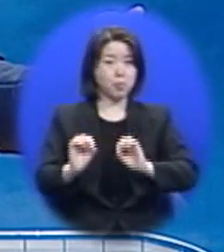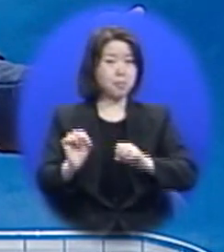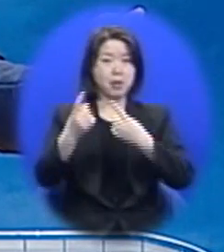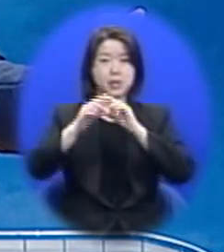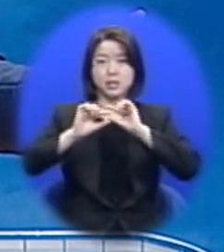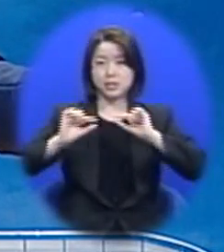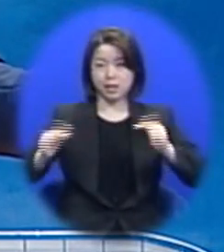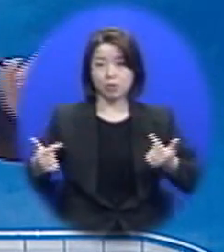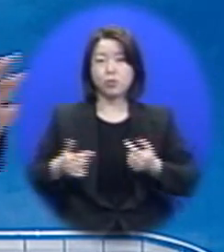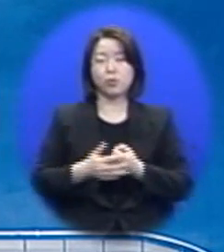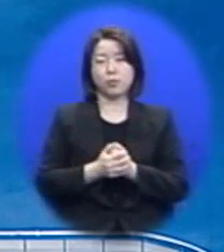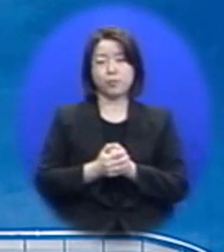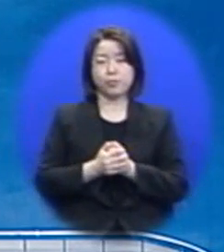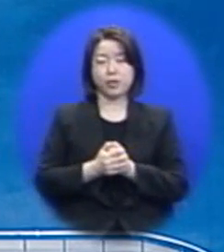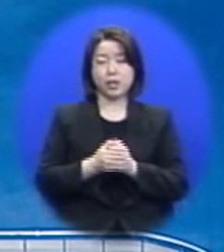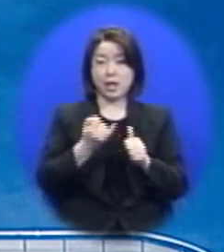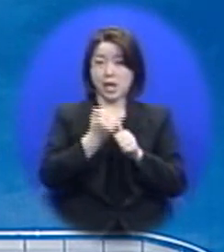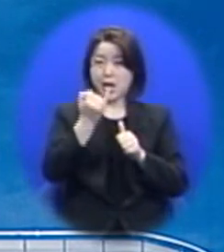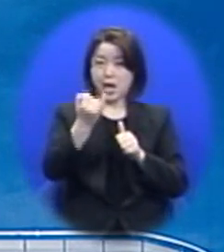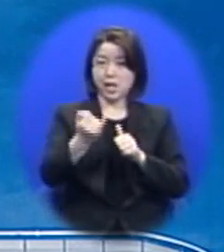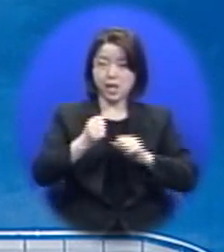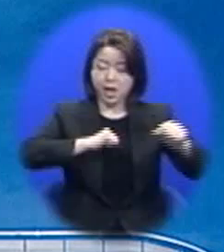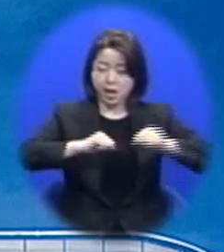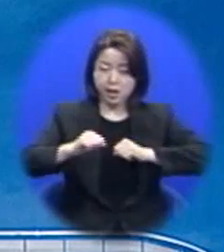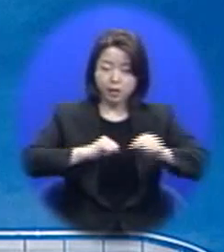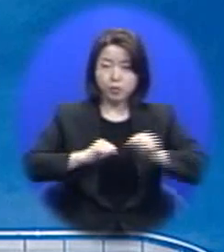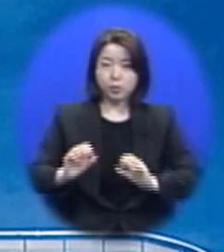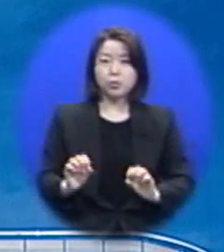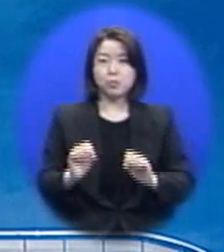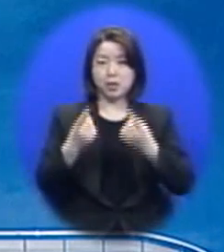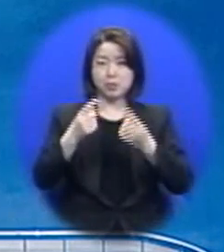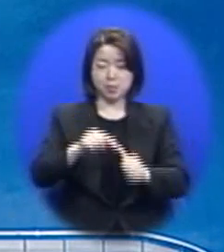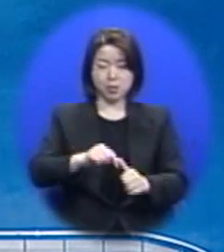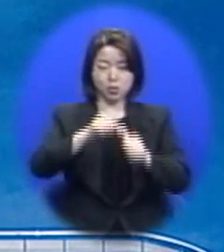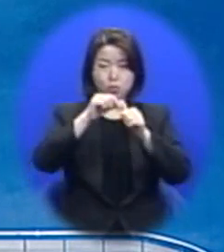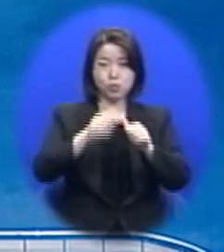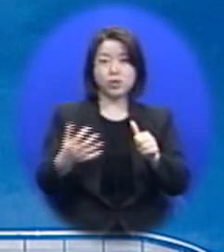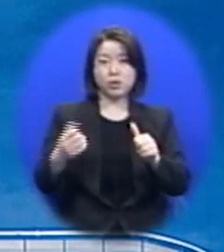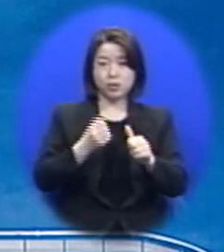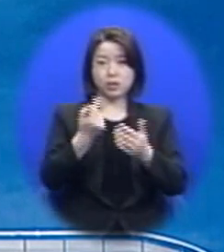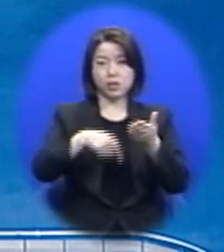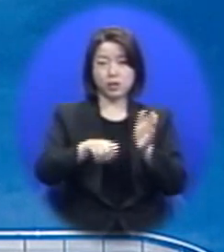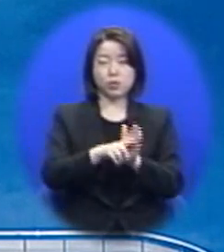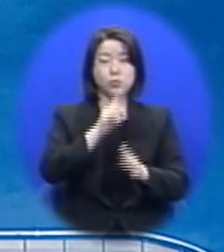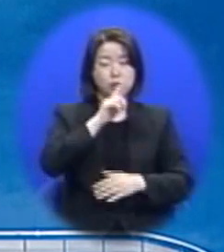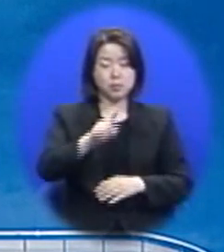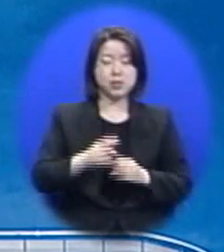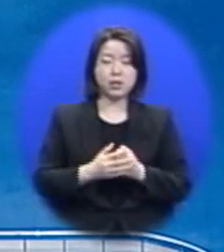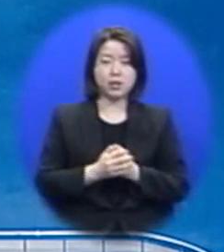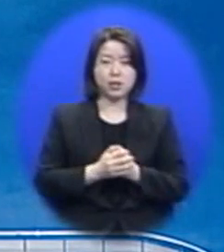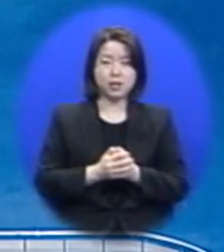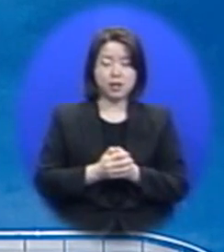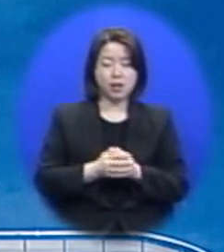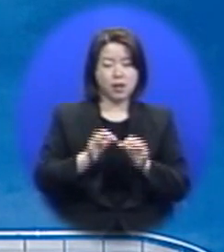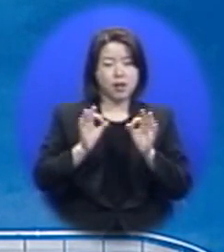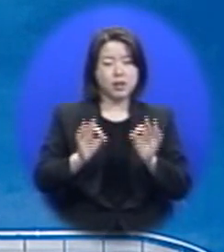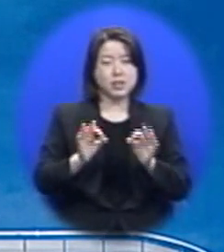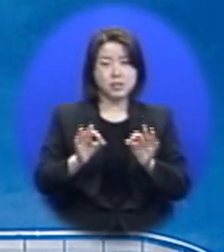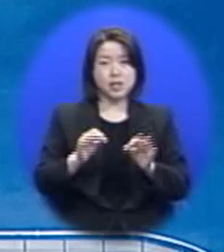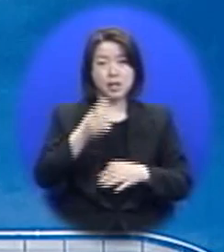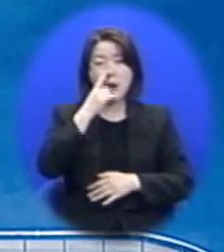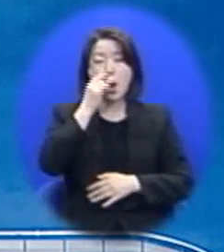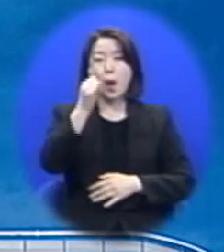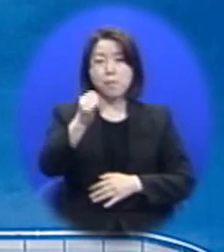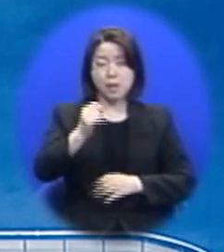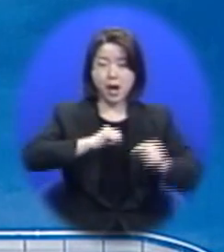않는 아내의 행위로 말미암아 구원을 얻게 하려는 것처럼 이제는 엄마의 행위로 내